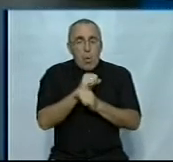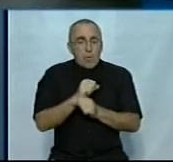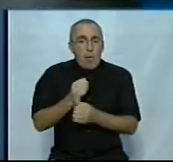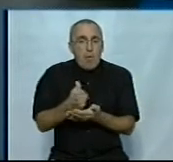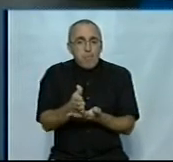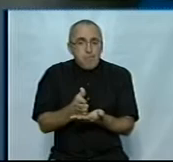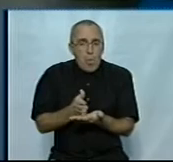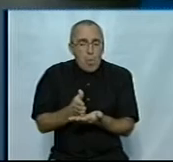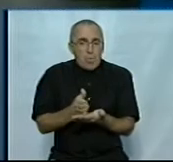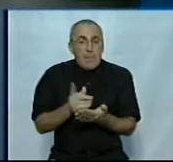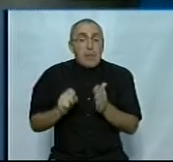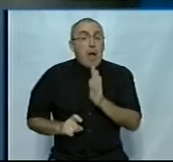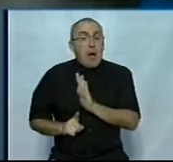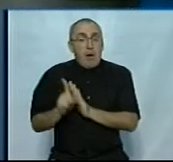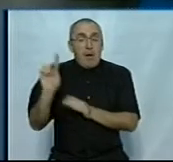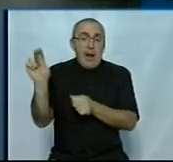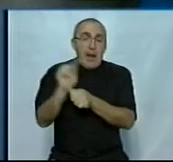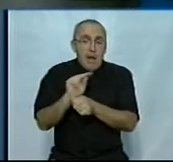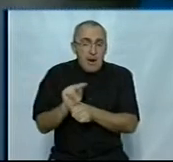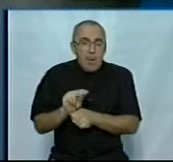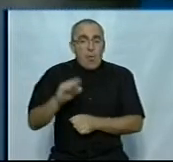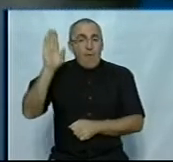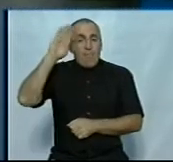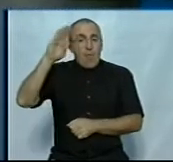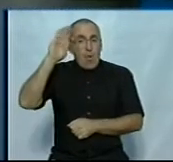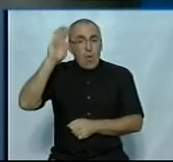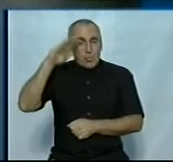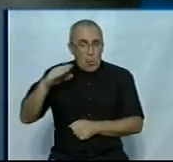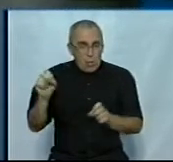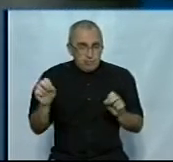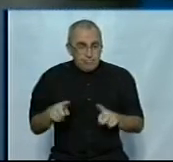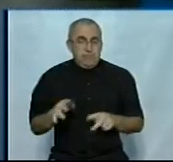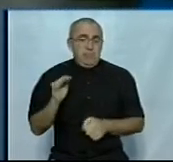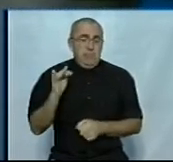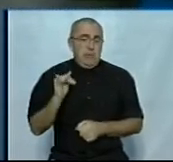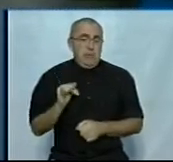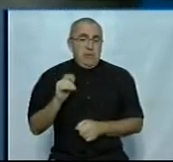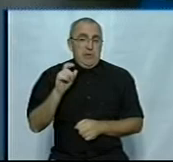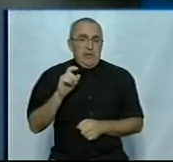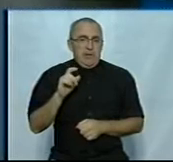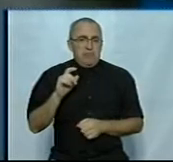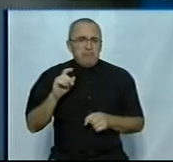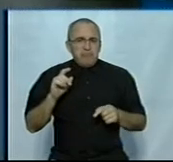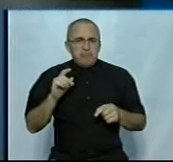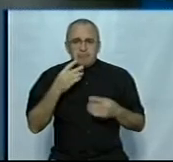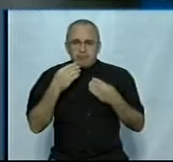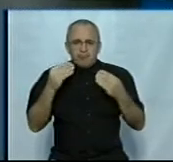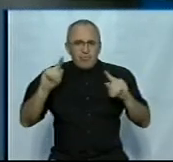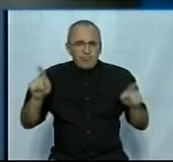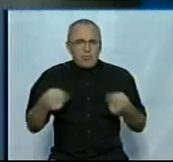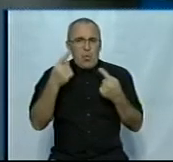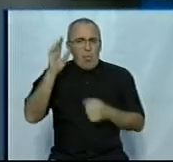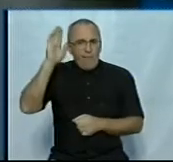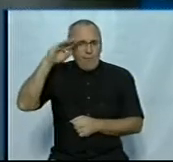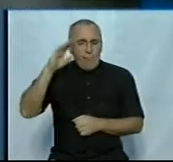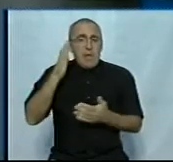послуги на початку, да, лікувалися водою і цілющими водами, які